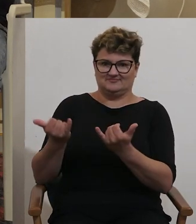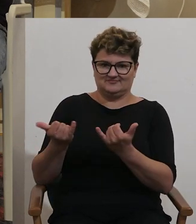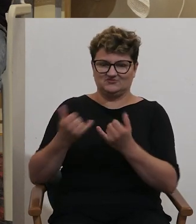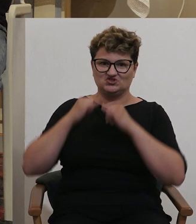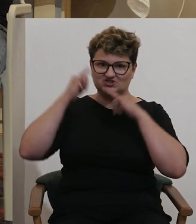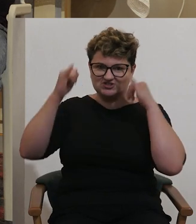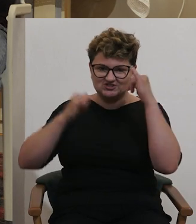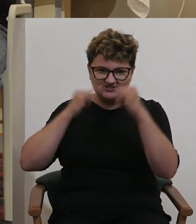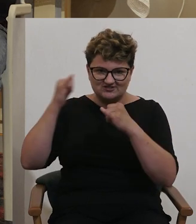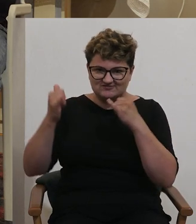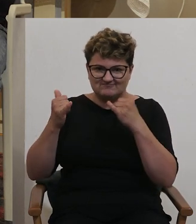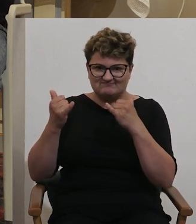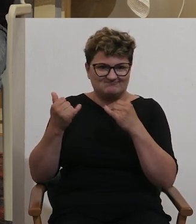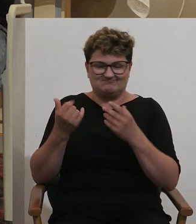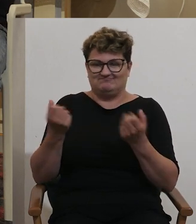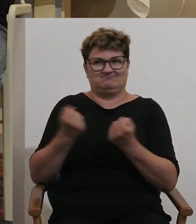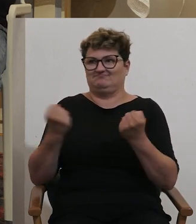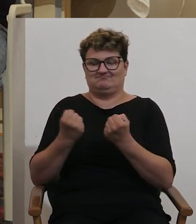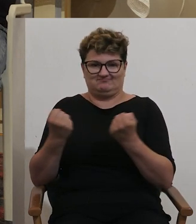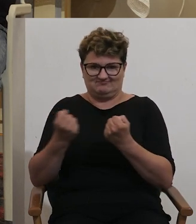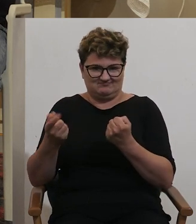To było największy